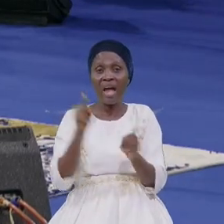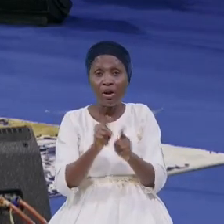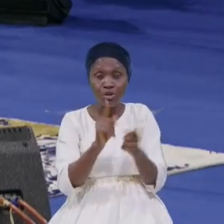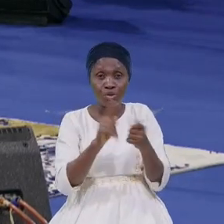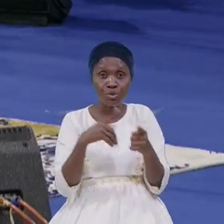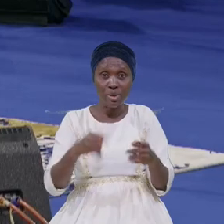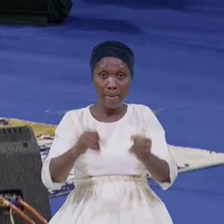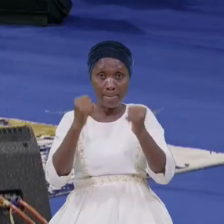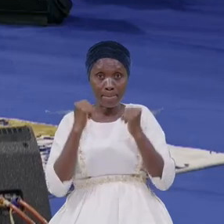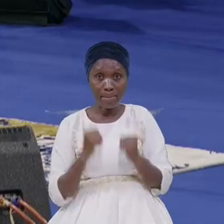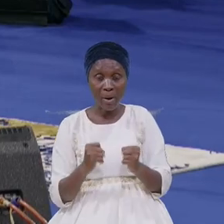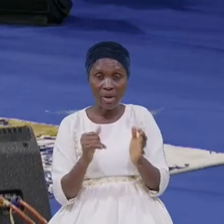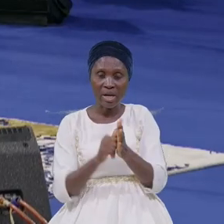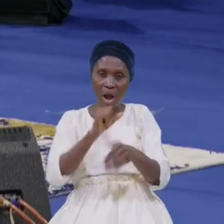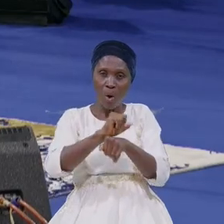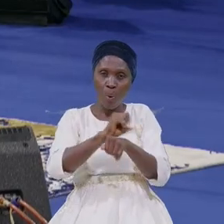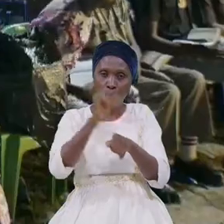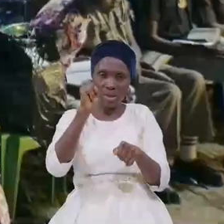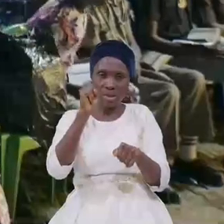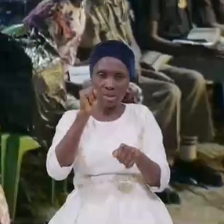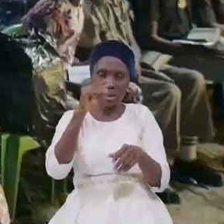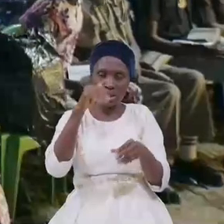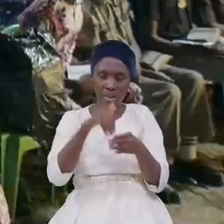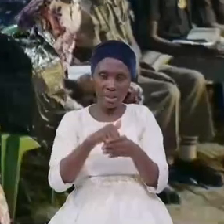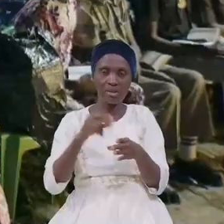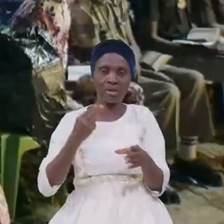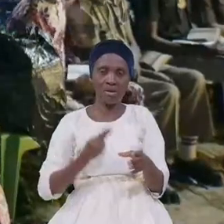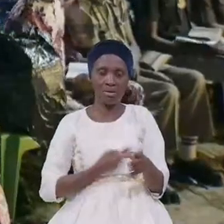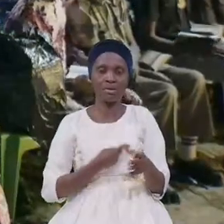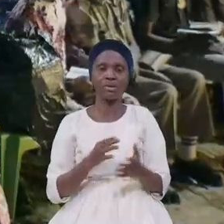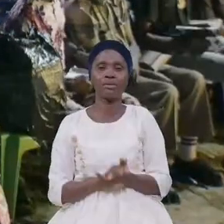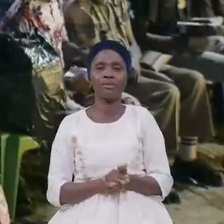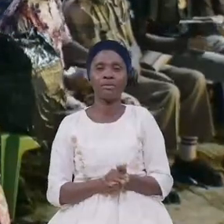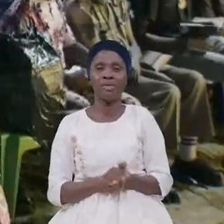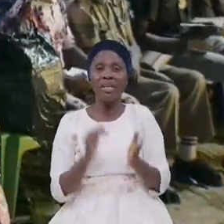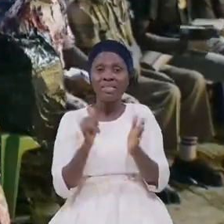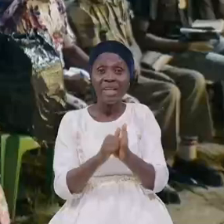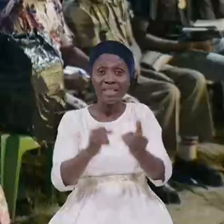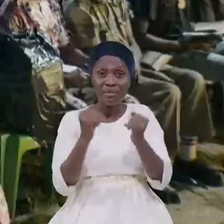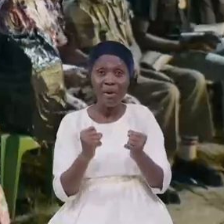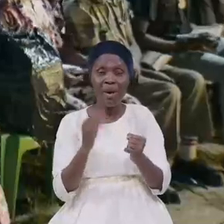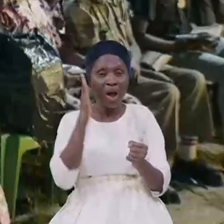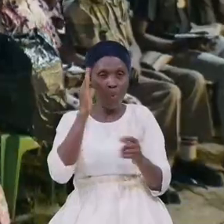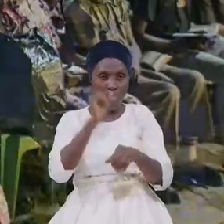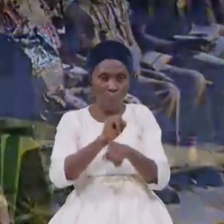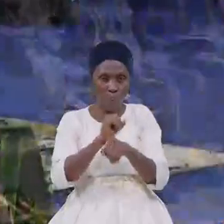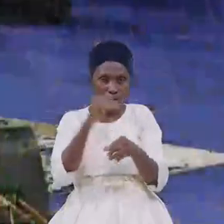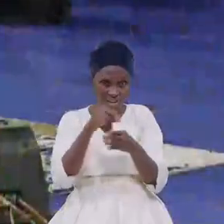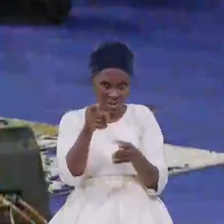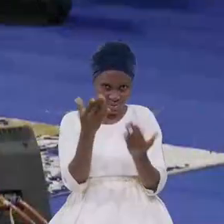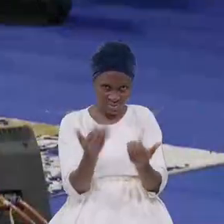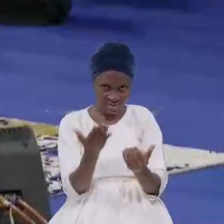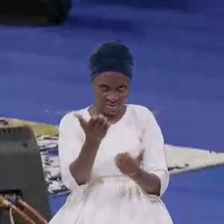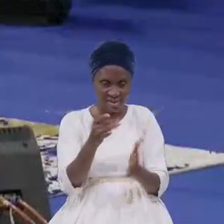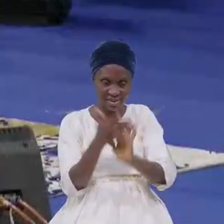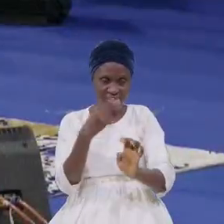Et ça, c'est selon la puissance qui agit en nous. Cette puissance va agir en vous là-bas.